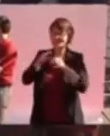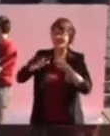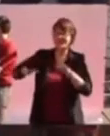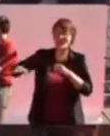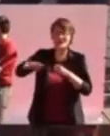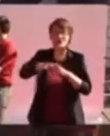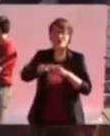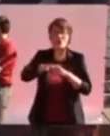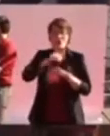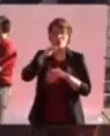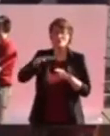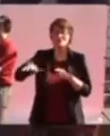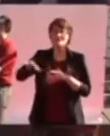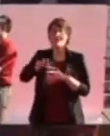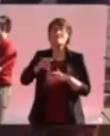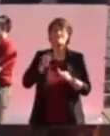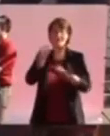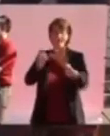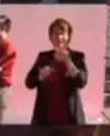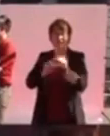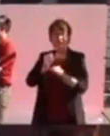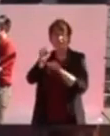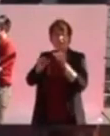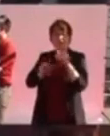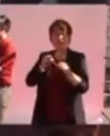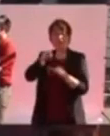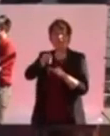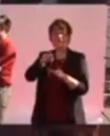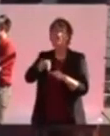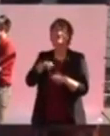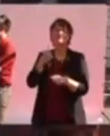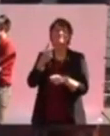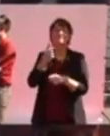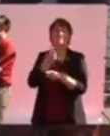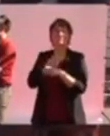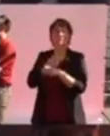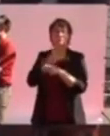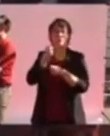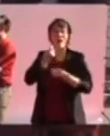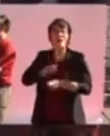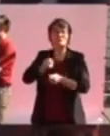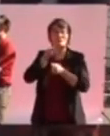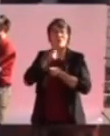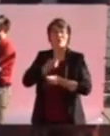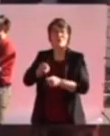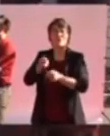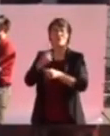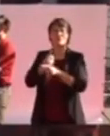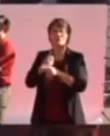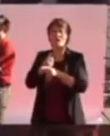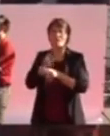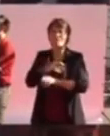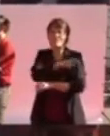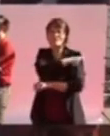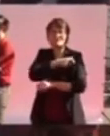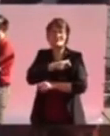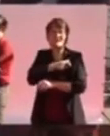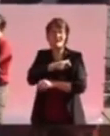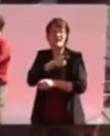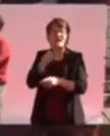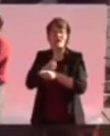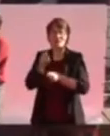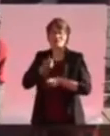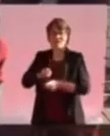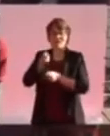sollecitato e contrattato organizzazioni sindacali ad ogni livello è questo che come categoria